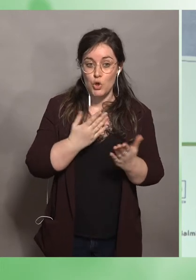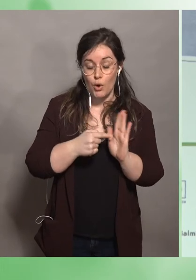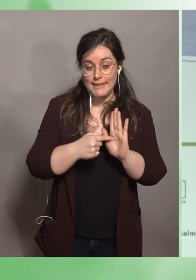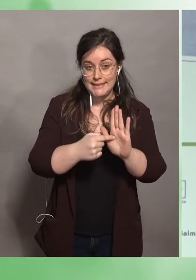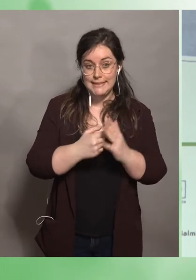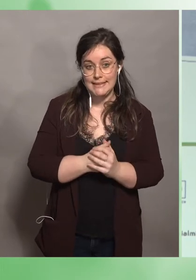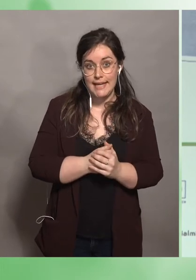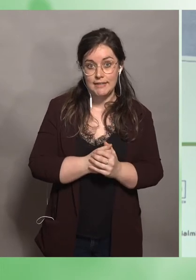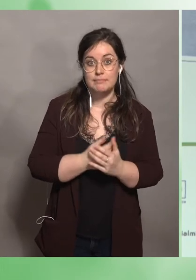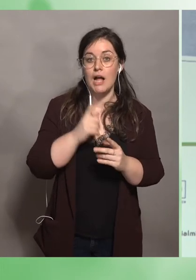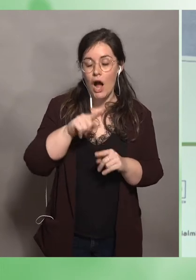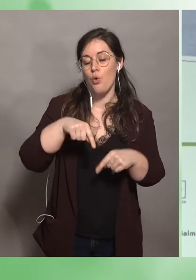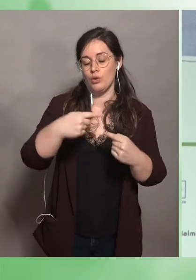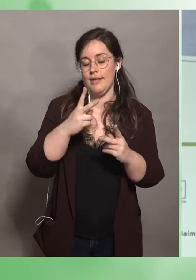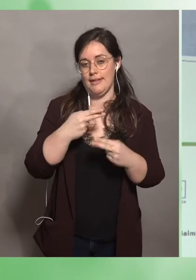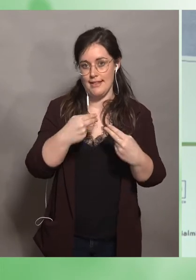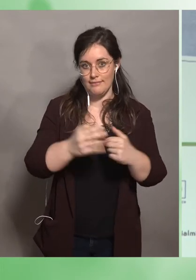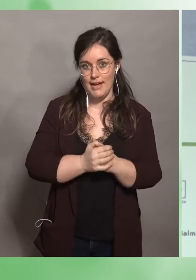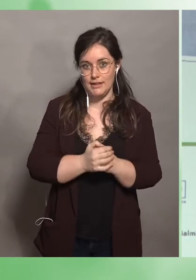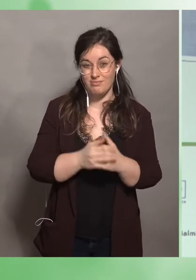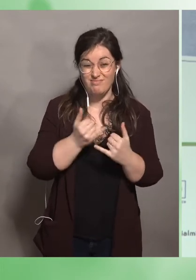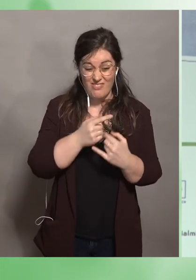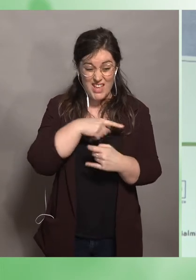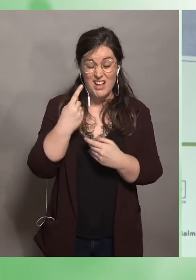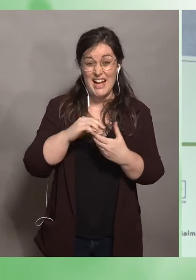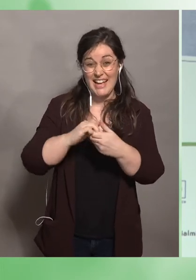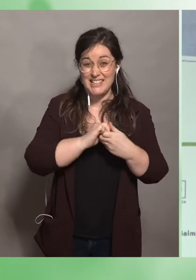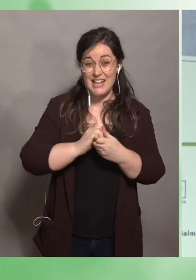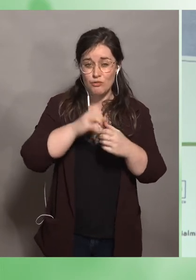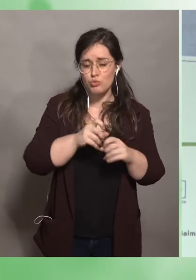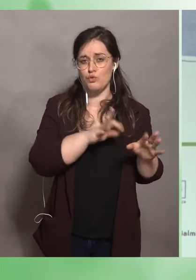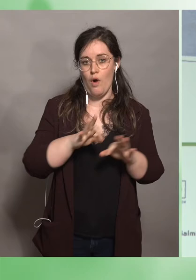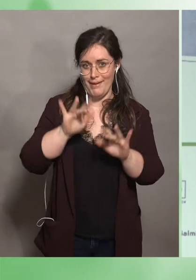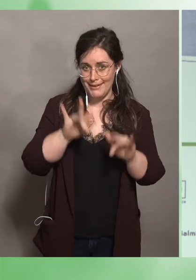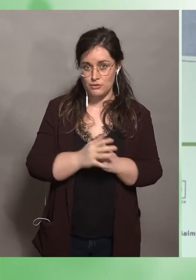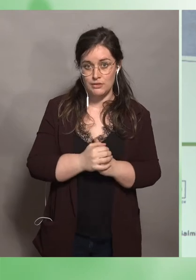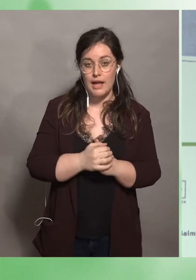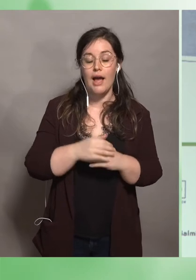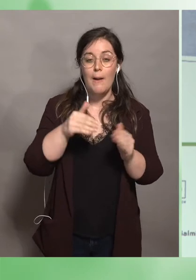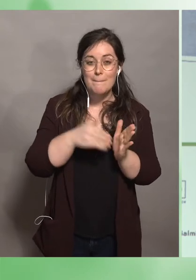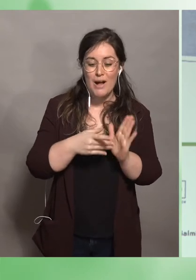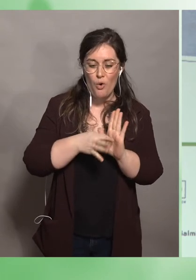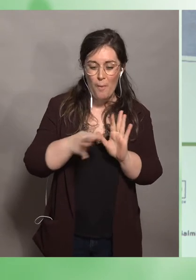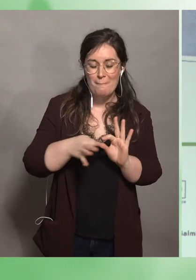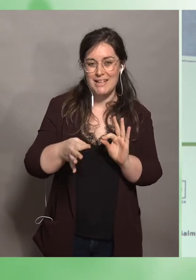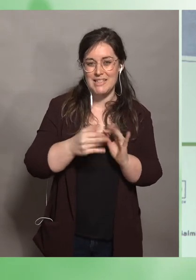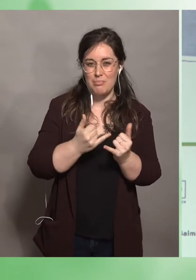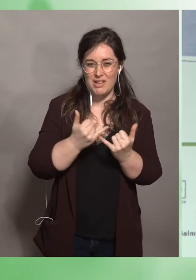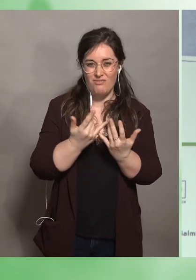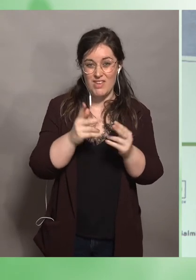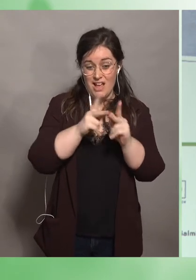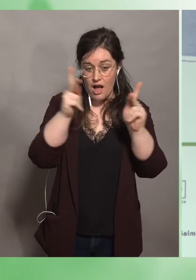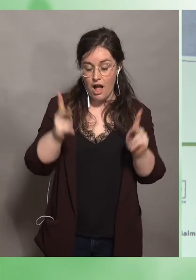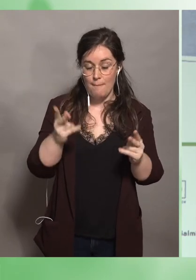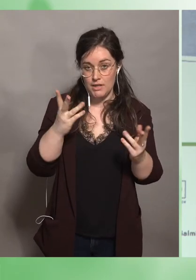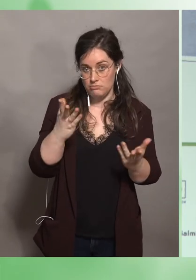zeigen, dass es auch dann weitergehen kann. Aber wir als Gesellschaft müssen vorbereitet sein und müssen Maßnahmen setzen, um diese Rahmenbedingungen zu schaffen. Und